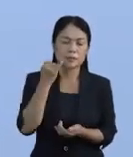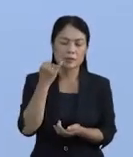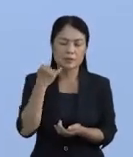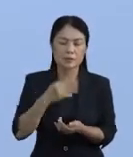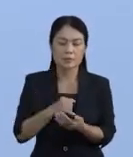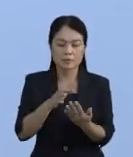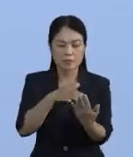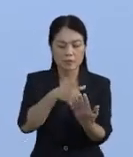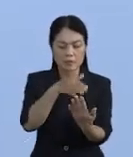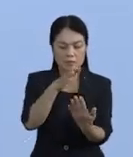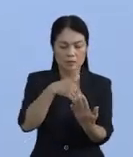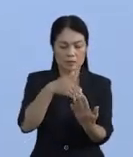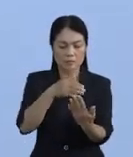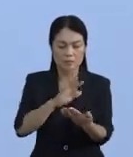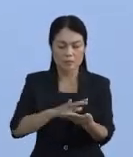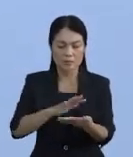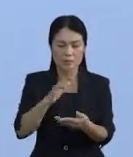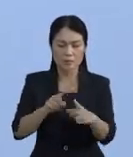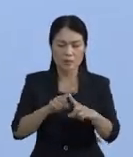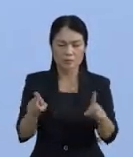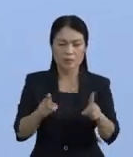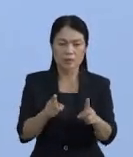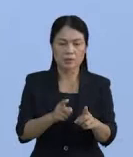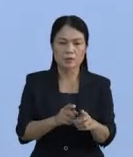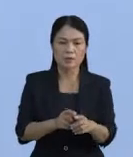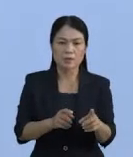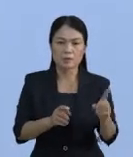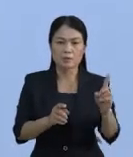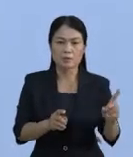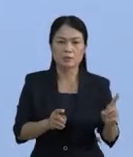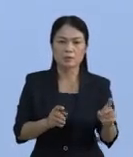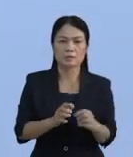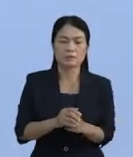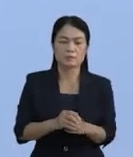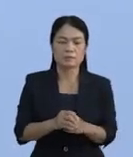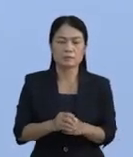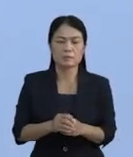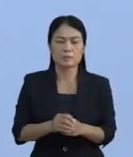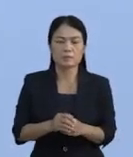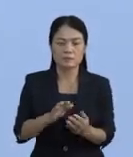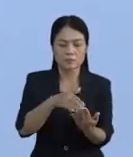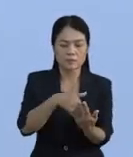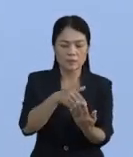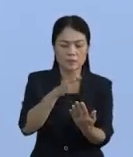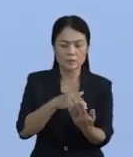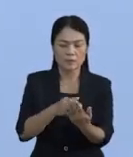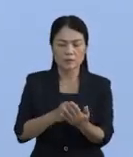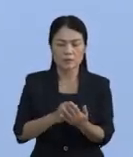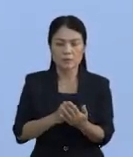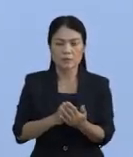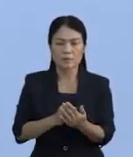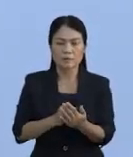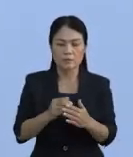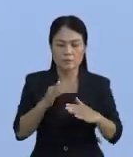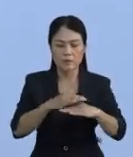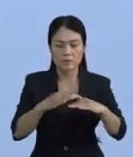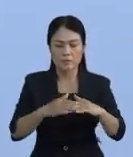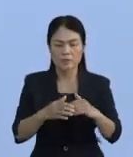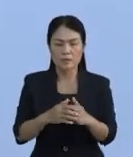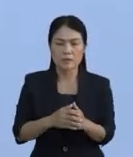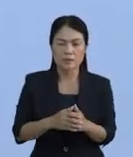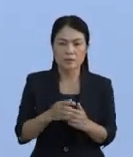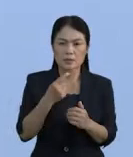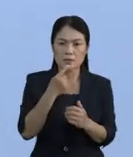cũng hack bỏ copy rụng khẳng này và cứ phát bỏ bỏ cái bương này còn đấy bỏ cái